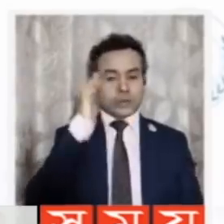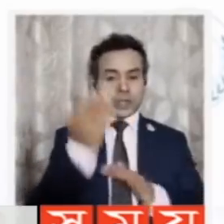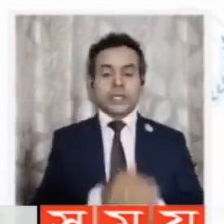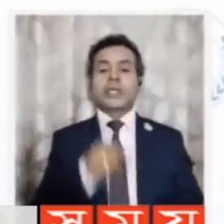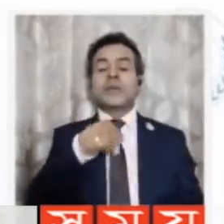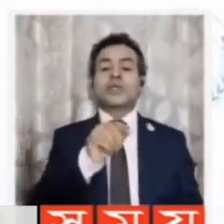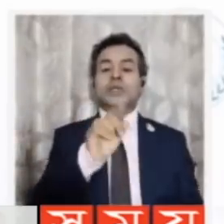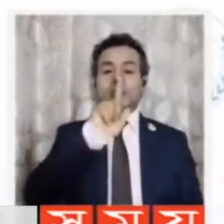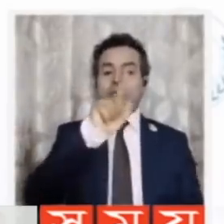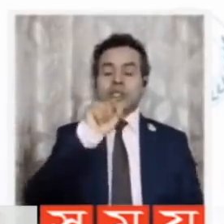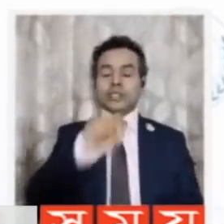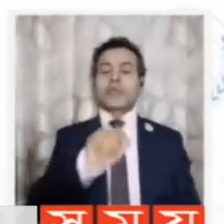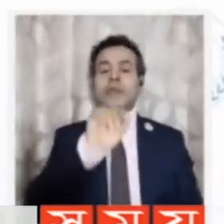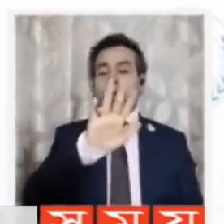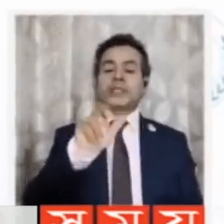7.58%,